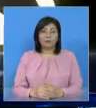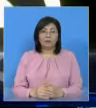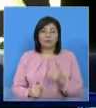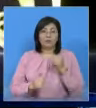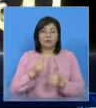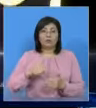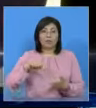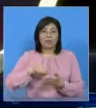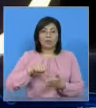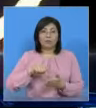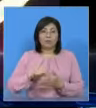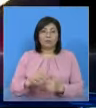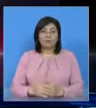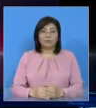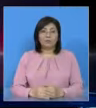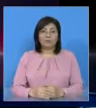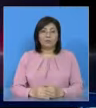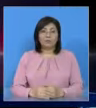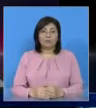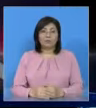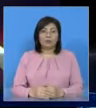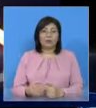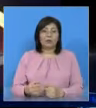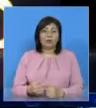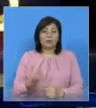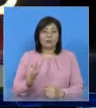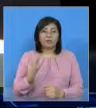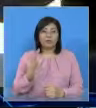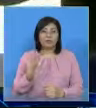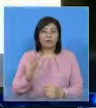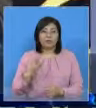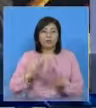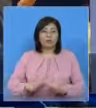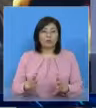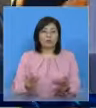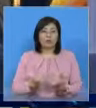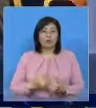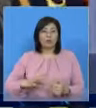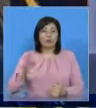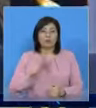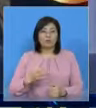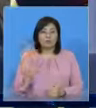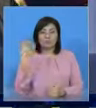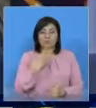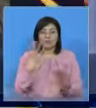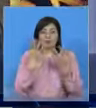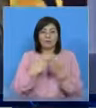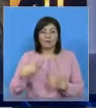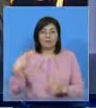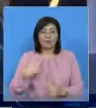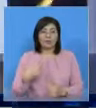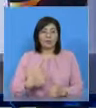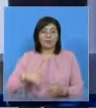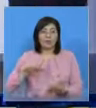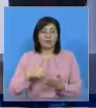конкурстарға қатысып, жүлделі орындар алдым, бірінші орын, екінші орын деген сияқты. Облыс бойынша зағиптар саны мыңға тартса,